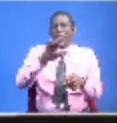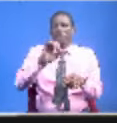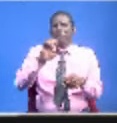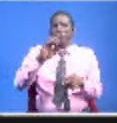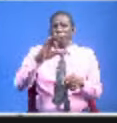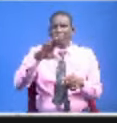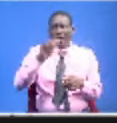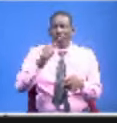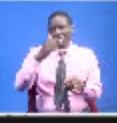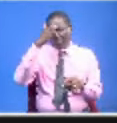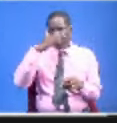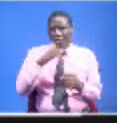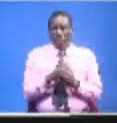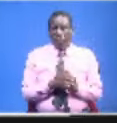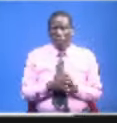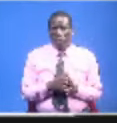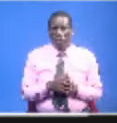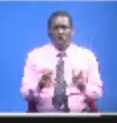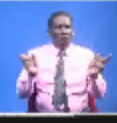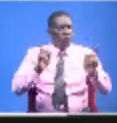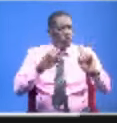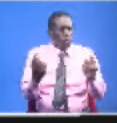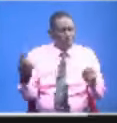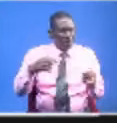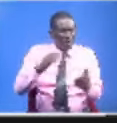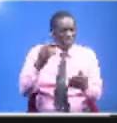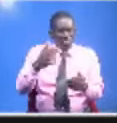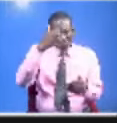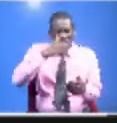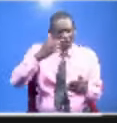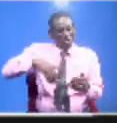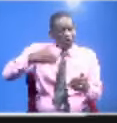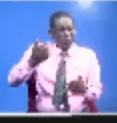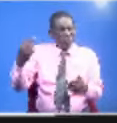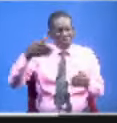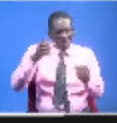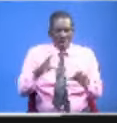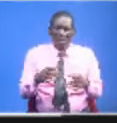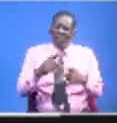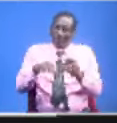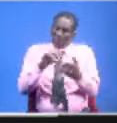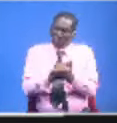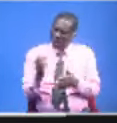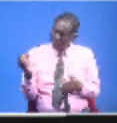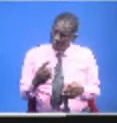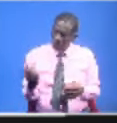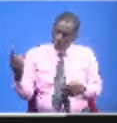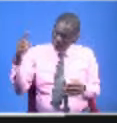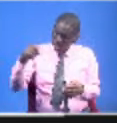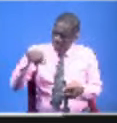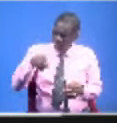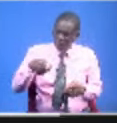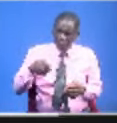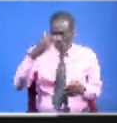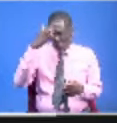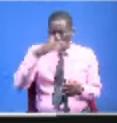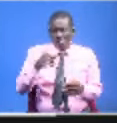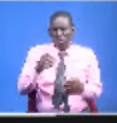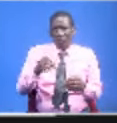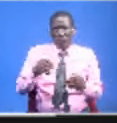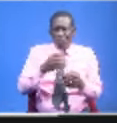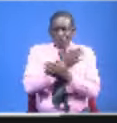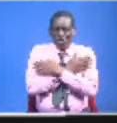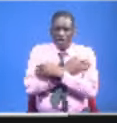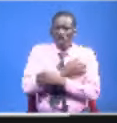Thika. Kwa mtu wa kukuja dhika sana, lakini hiyo mwezi alikuwa anakuja dhika kwa huyu Foibe. Akaniambia aka rafiki